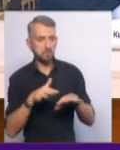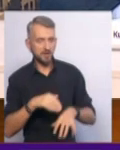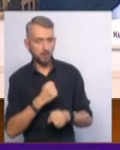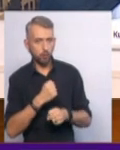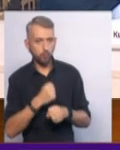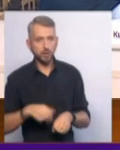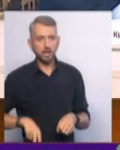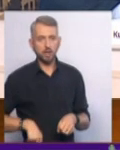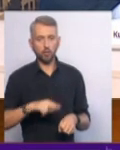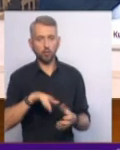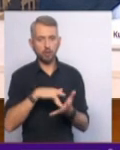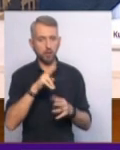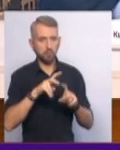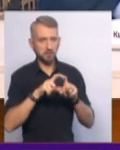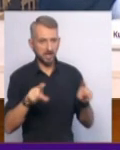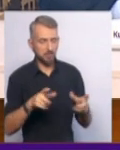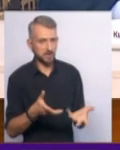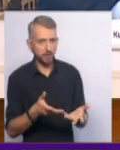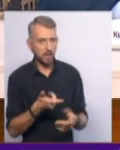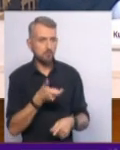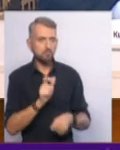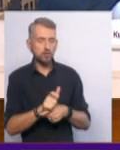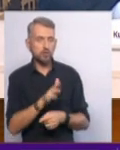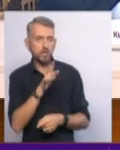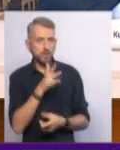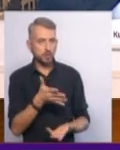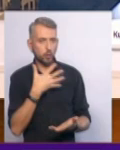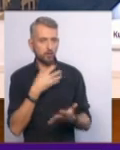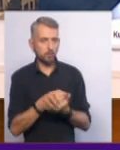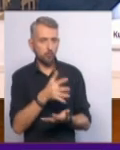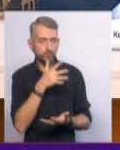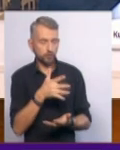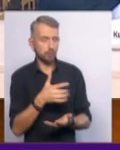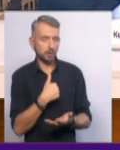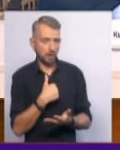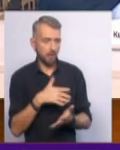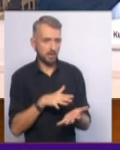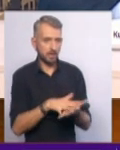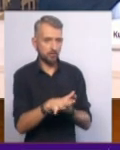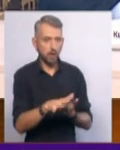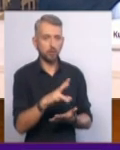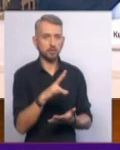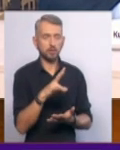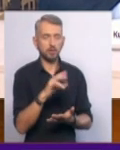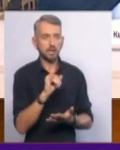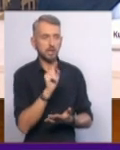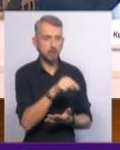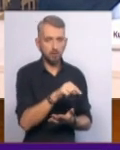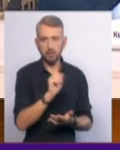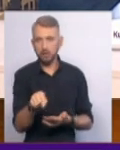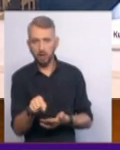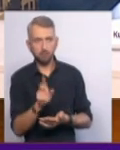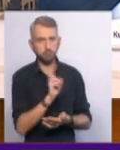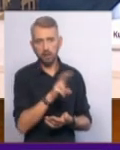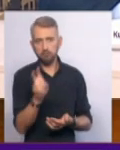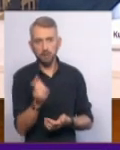директора комунального підприємства. Тому більшість частину, ну, свого часу, звичайно, я витрачаю і там маю